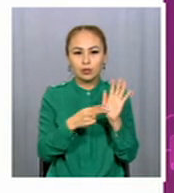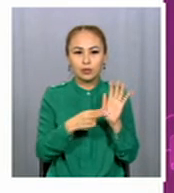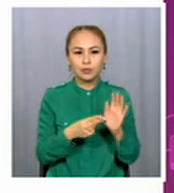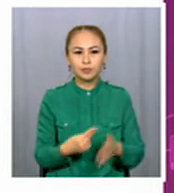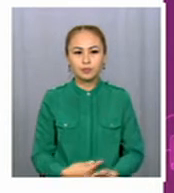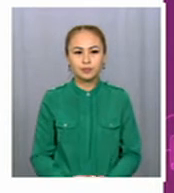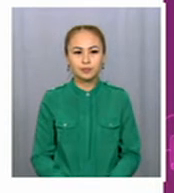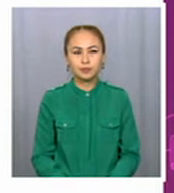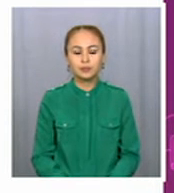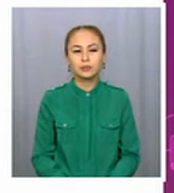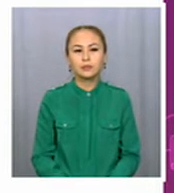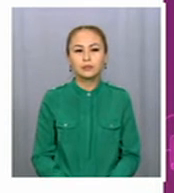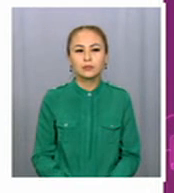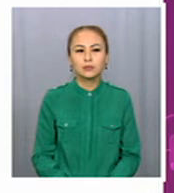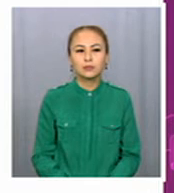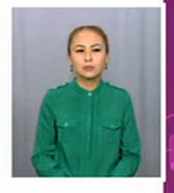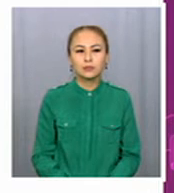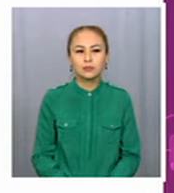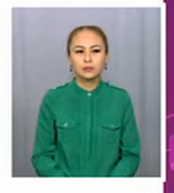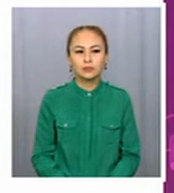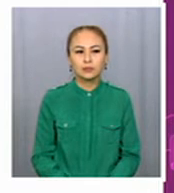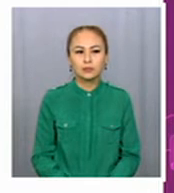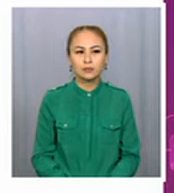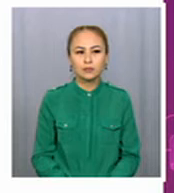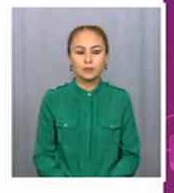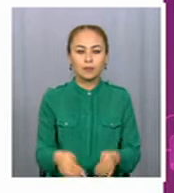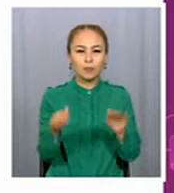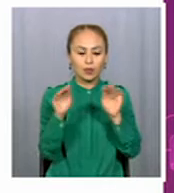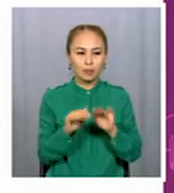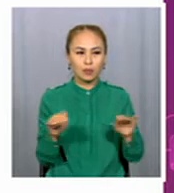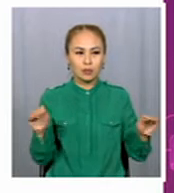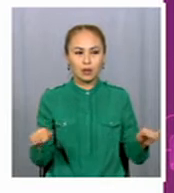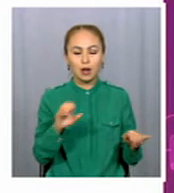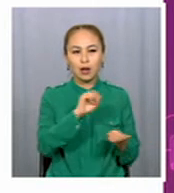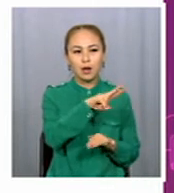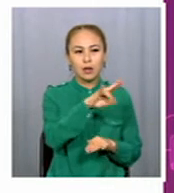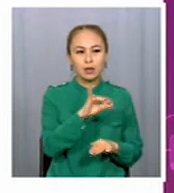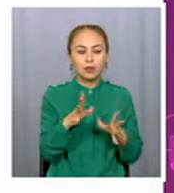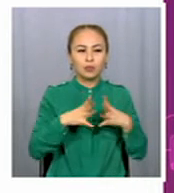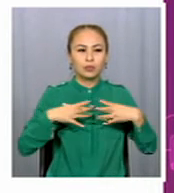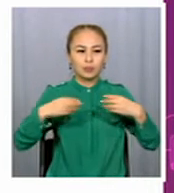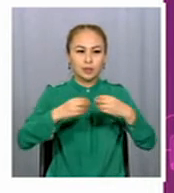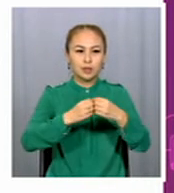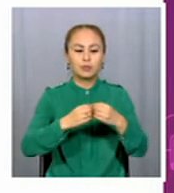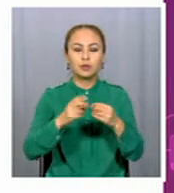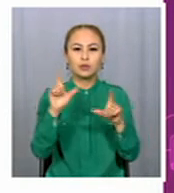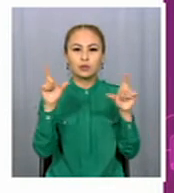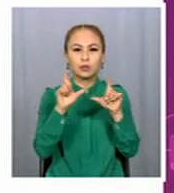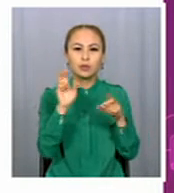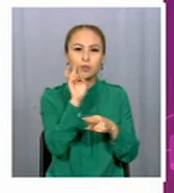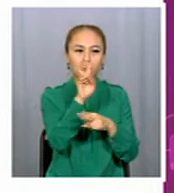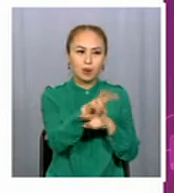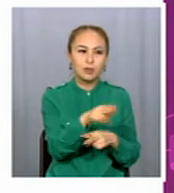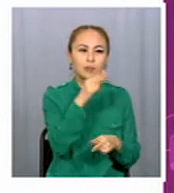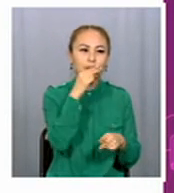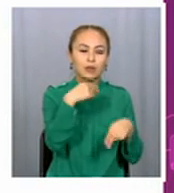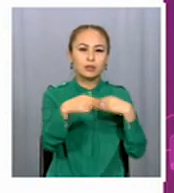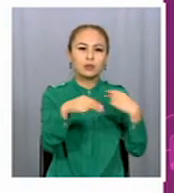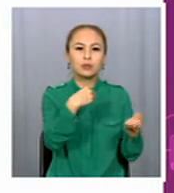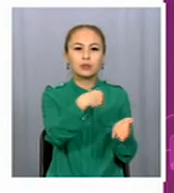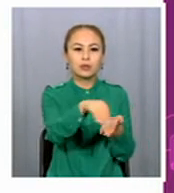тұрады. Жарайсыңдар, балалар. Балалар, Әли отбасымен дүкенге барып, азық-түлік сатып